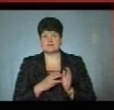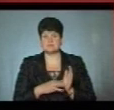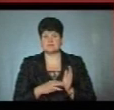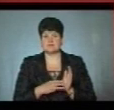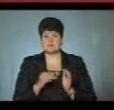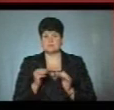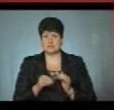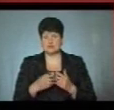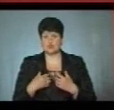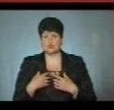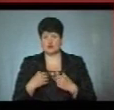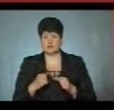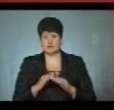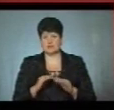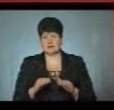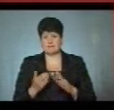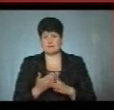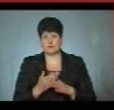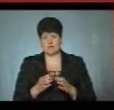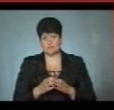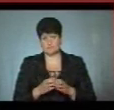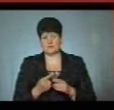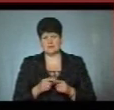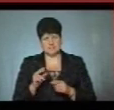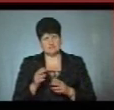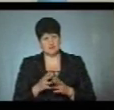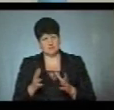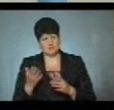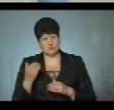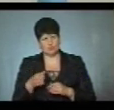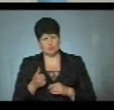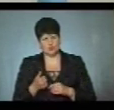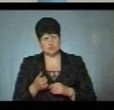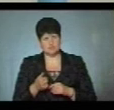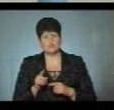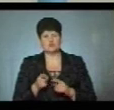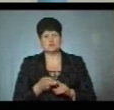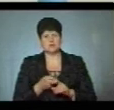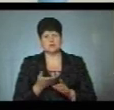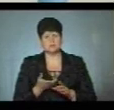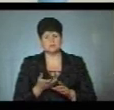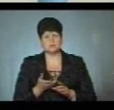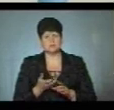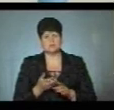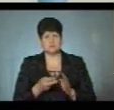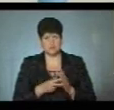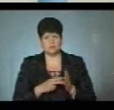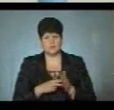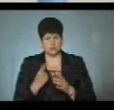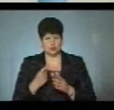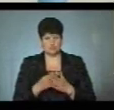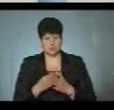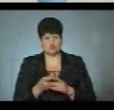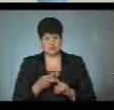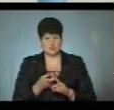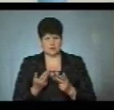на узровень саме дітей пільгових категорій. Ця цифра більша, ніж минулого року? Так, звичайно. Вона від чого? 15. Залежить від планування обласного бюджету, так?